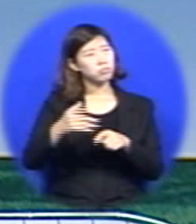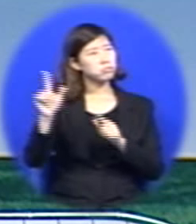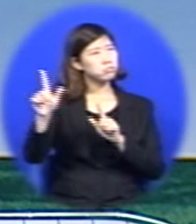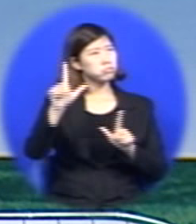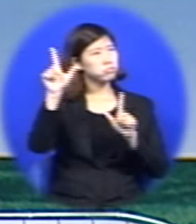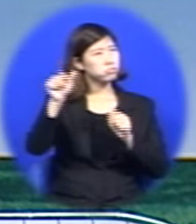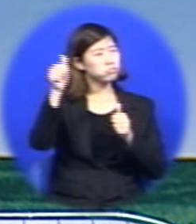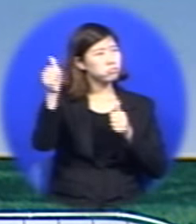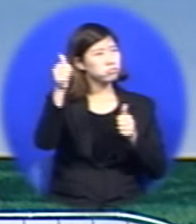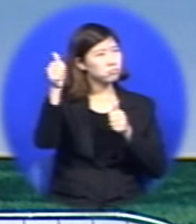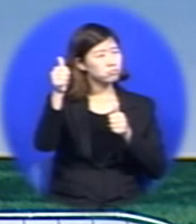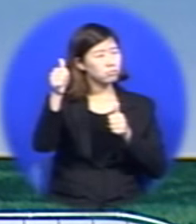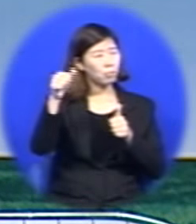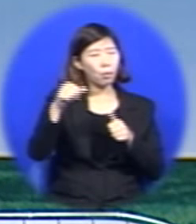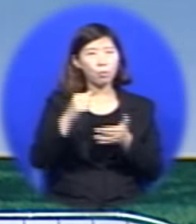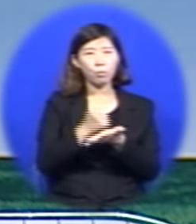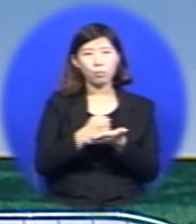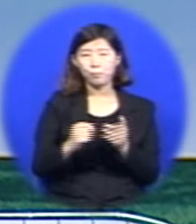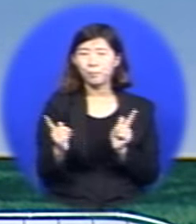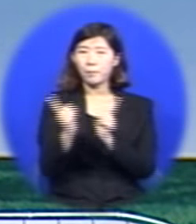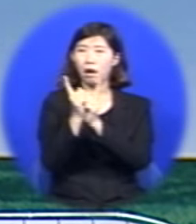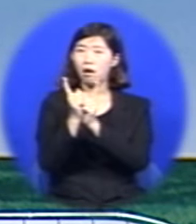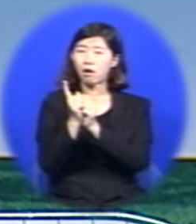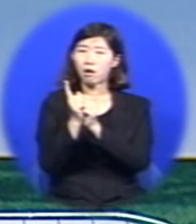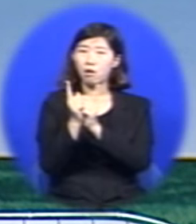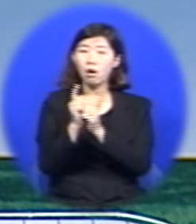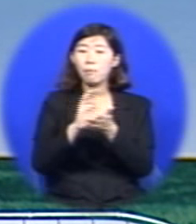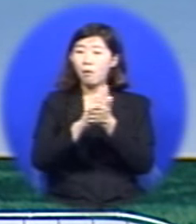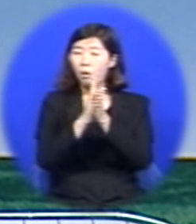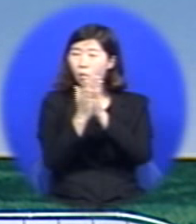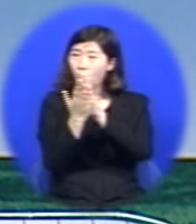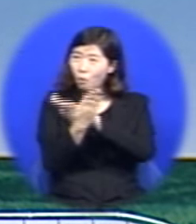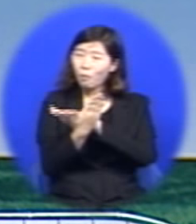뵀어요. 여러 가지로 많이 변했는데